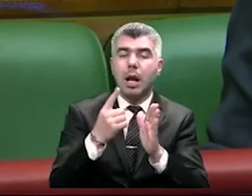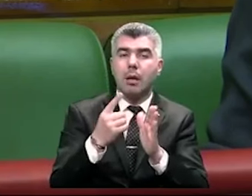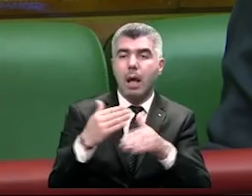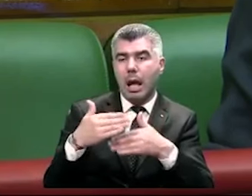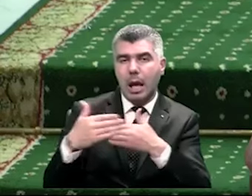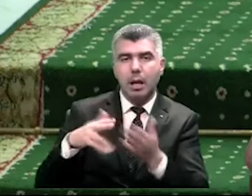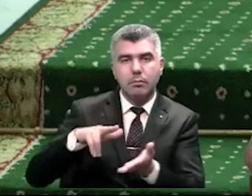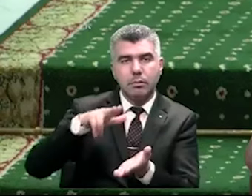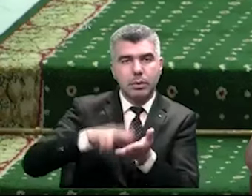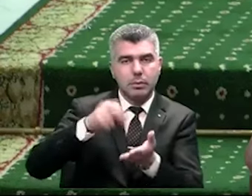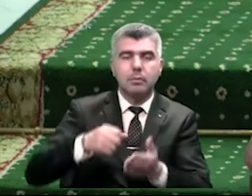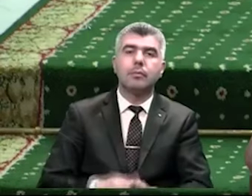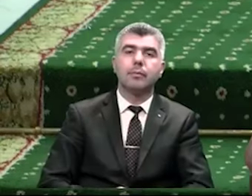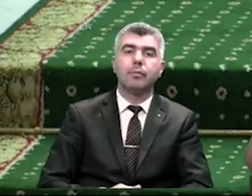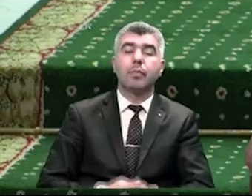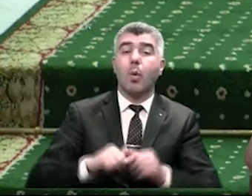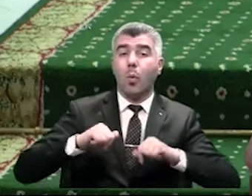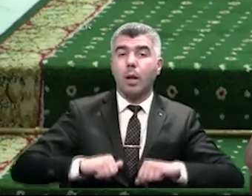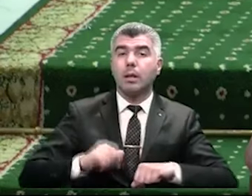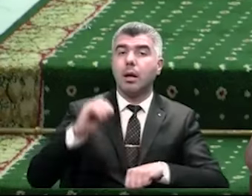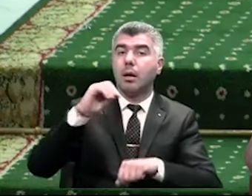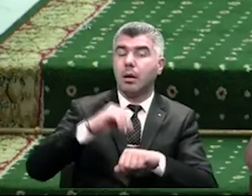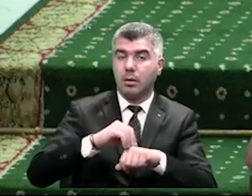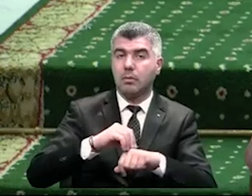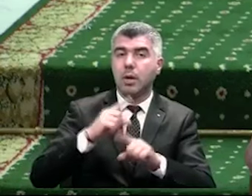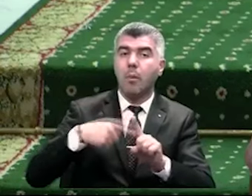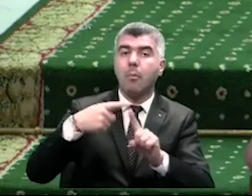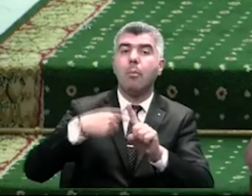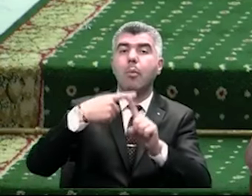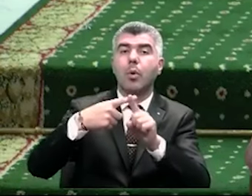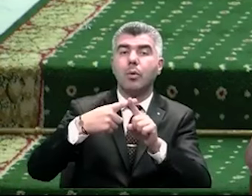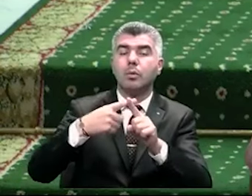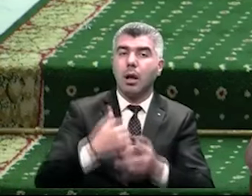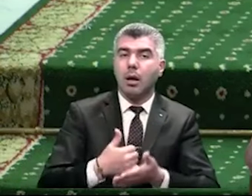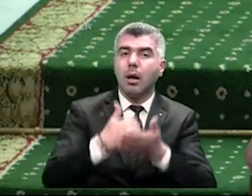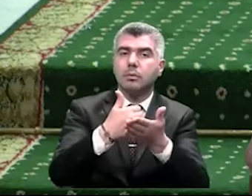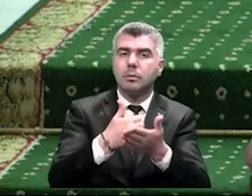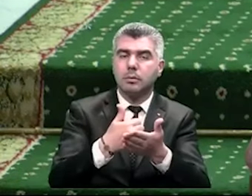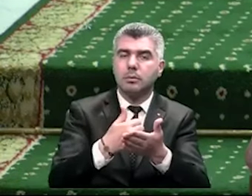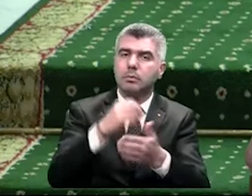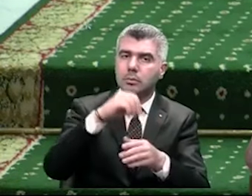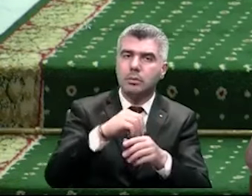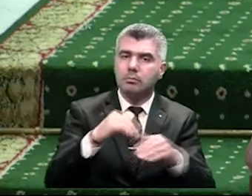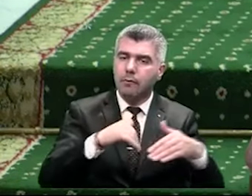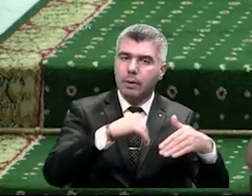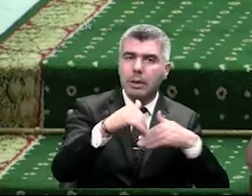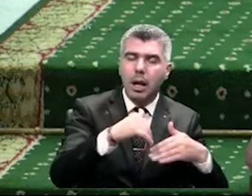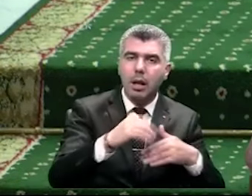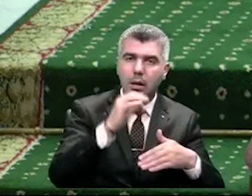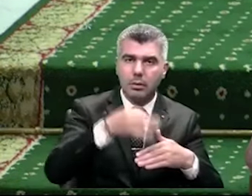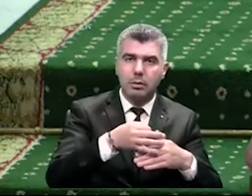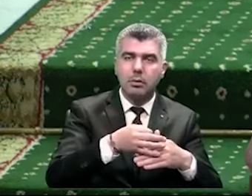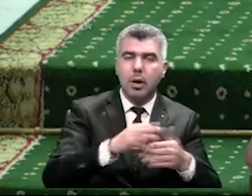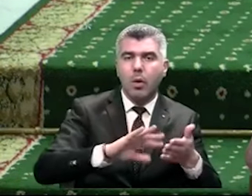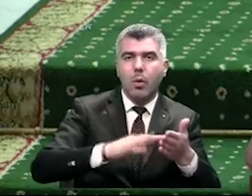المصادقه وتتكلف الوزاره ايضا بالرفع من مستوى خدمه العديد من مقاطع هذه الطريق والتي